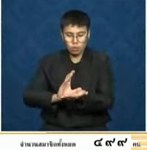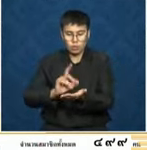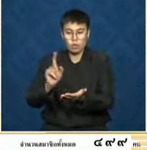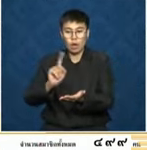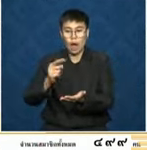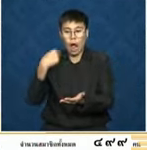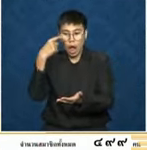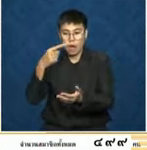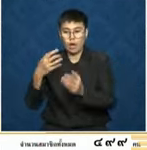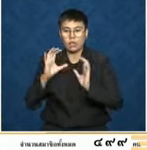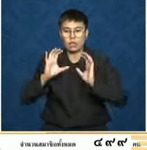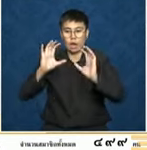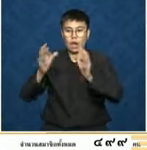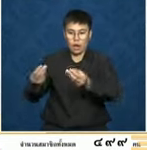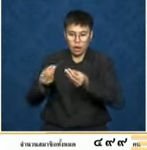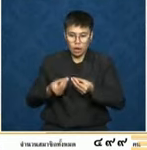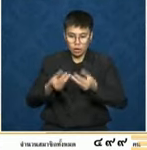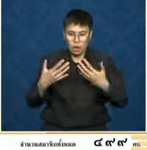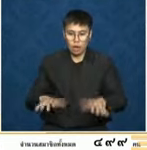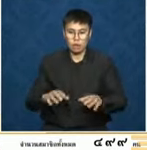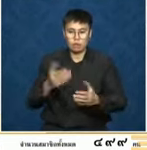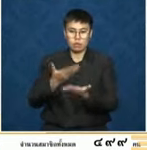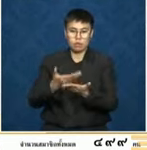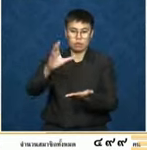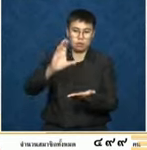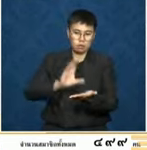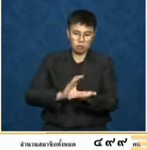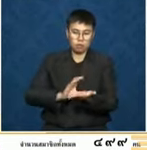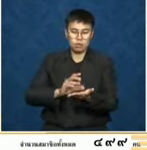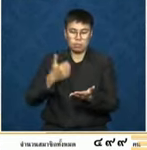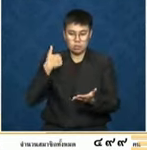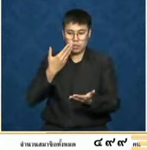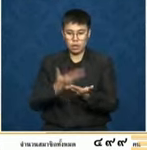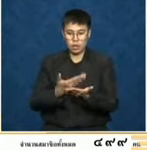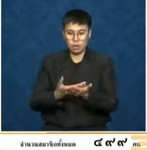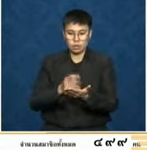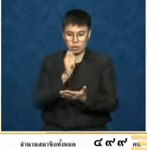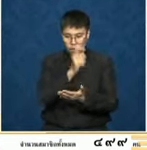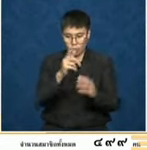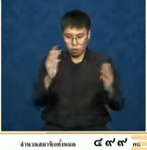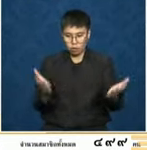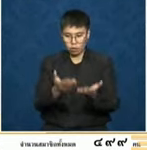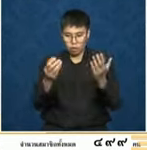ครับงบประมาณที่ลงไปนะครับไม่ว่าจะเป็นงบสนับสนุนนะครับงบอา